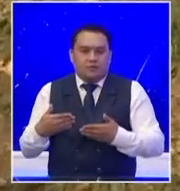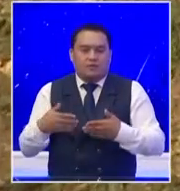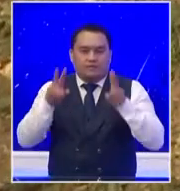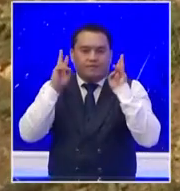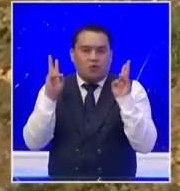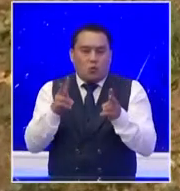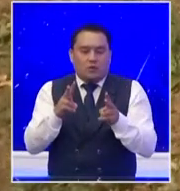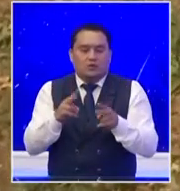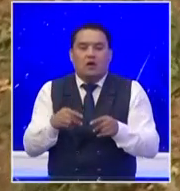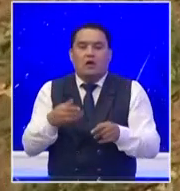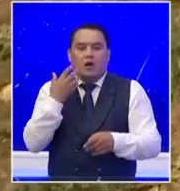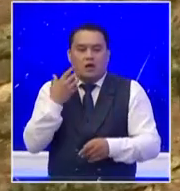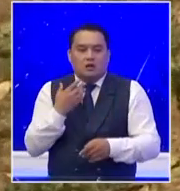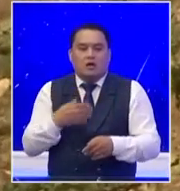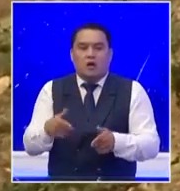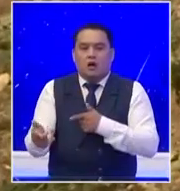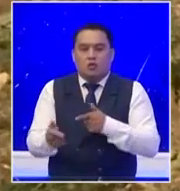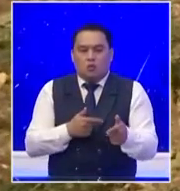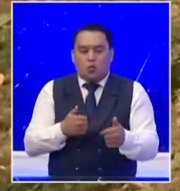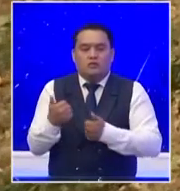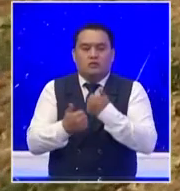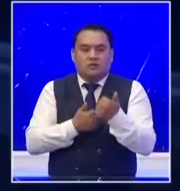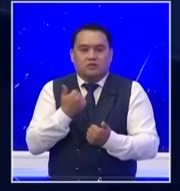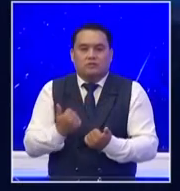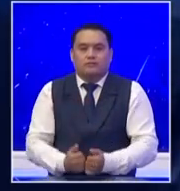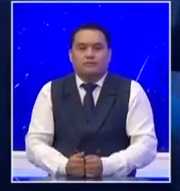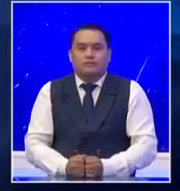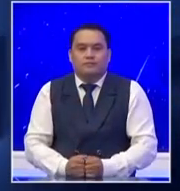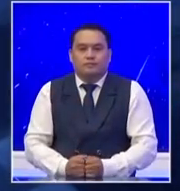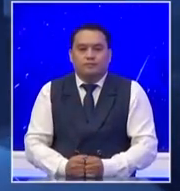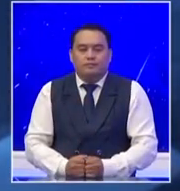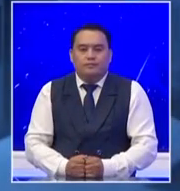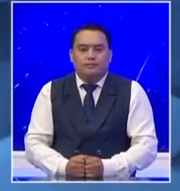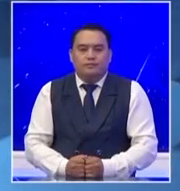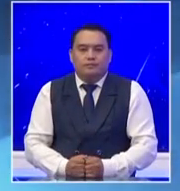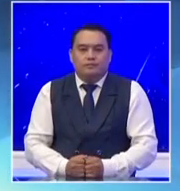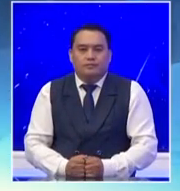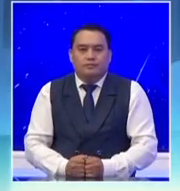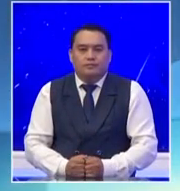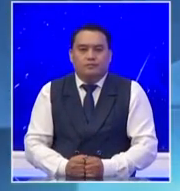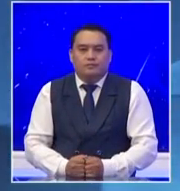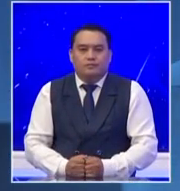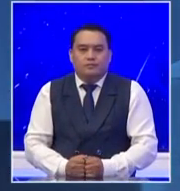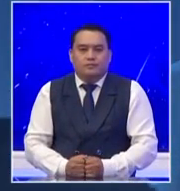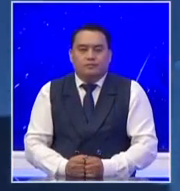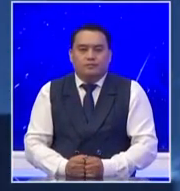Но в целом, отмечают наставники, ребята готовы к состязаниям хоть сейчас. Алексей Цой, Айседи Сюмбек, телеканал ЖТСУ.